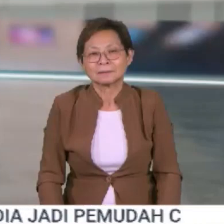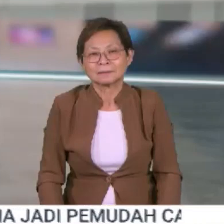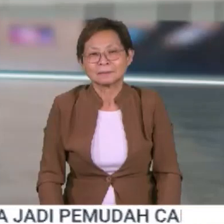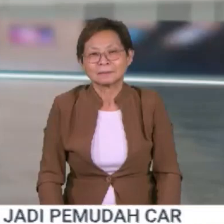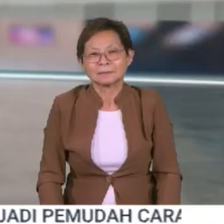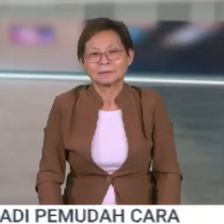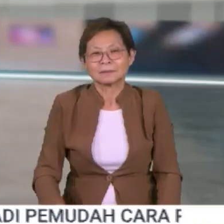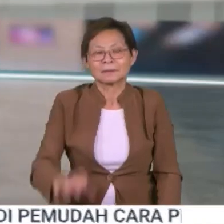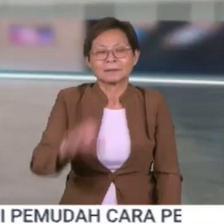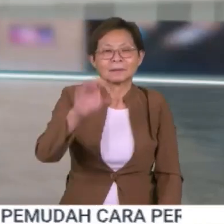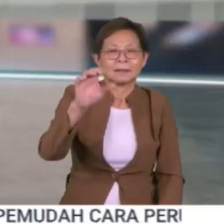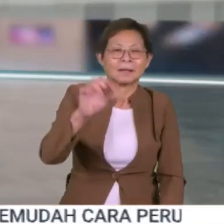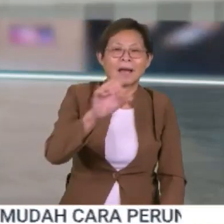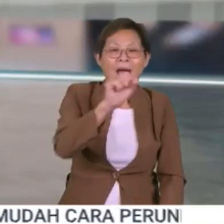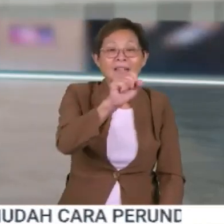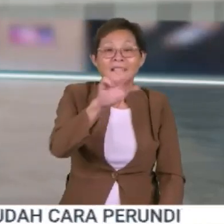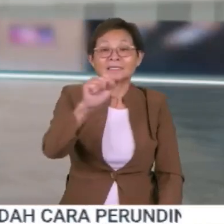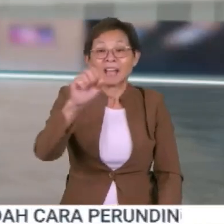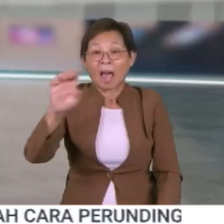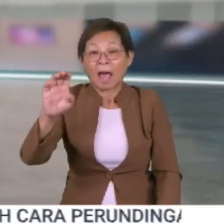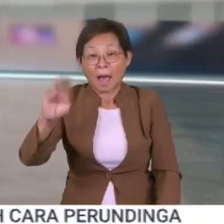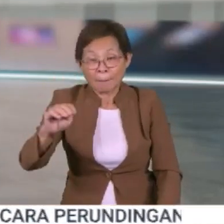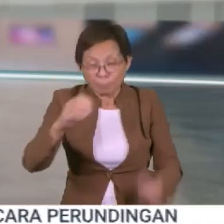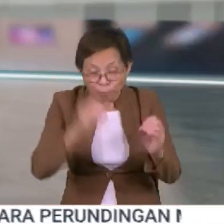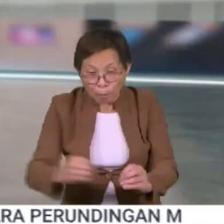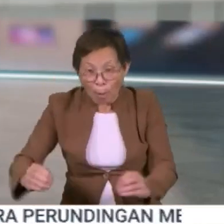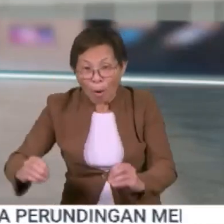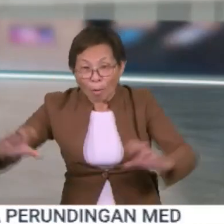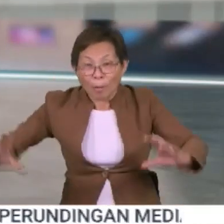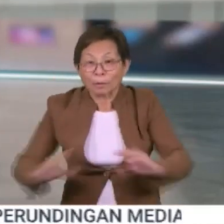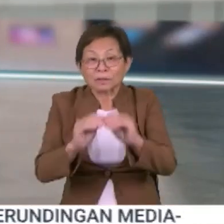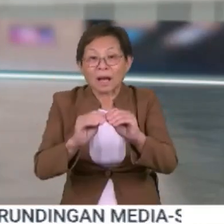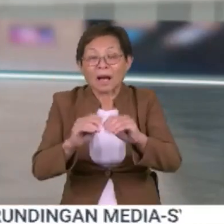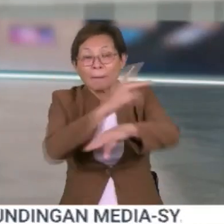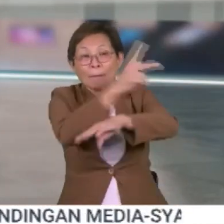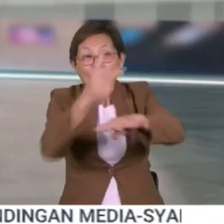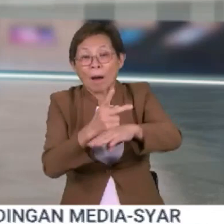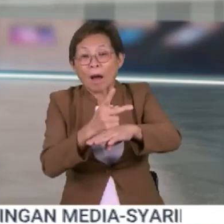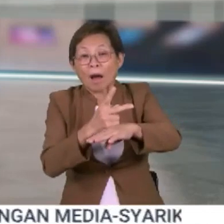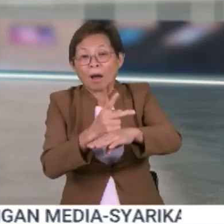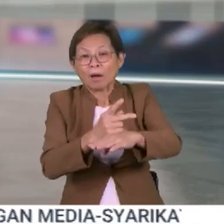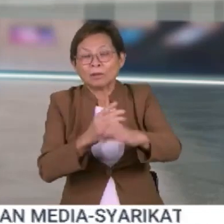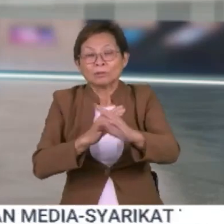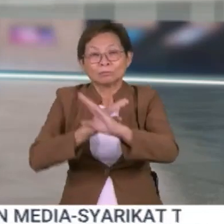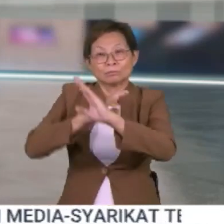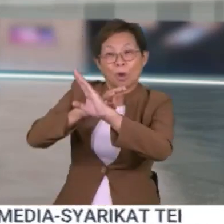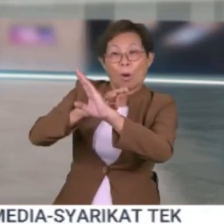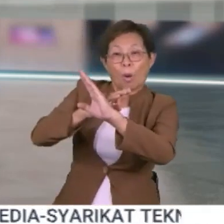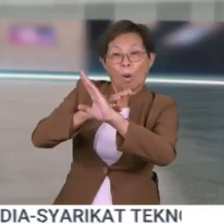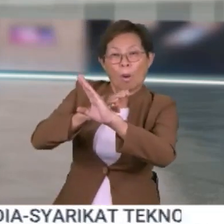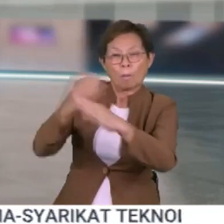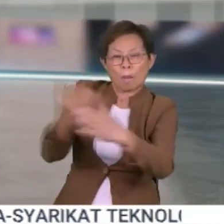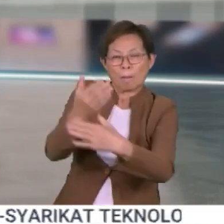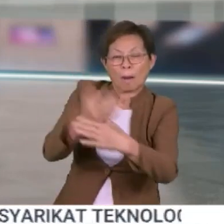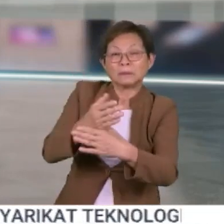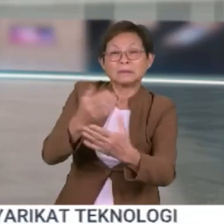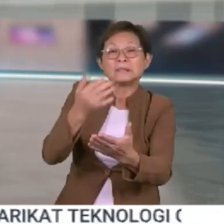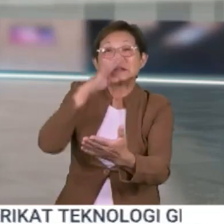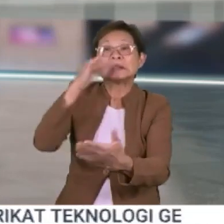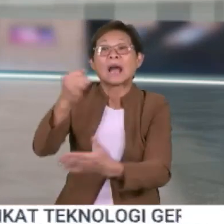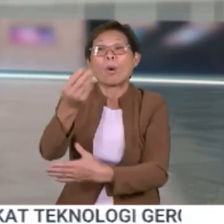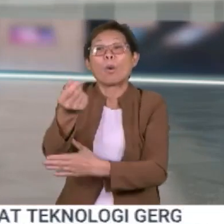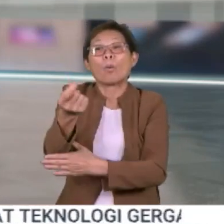Seruan Jaya Syarikat Malaysia menganjurkan persidangan kebangsaan SSM bagi menangani ancaman serta tren terkini jenayah keuangan